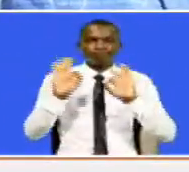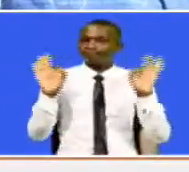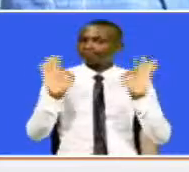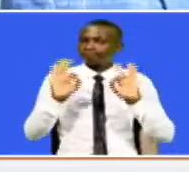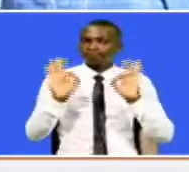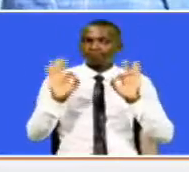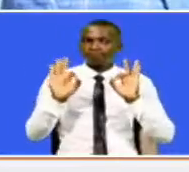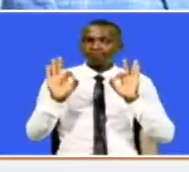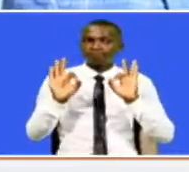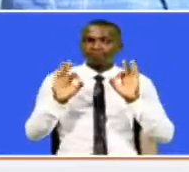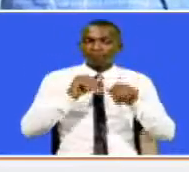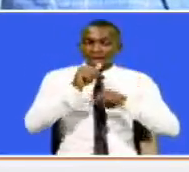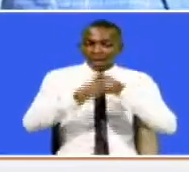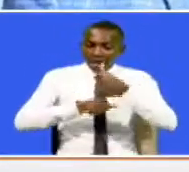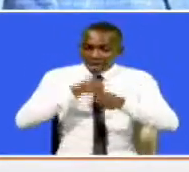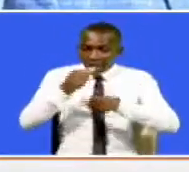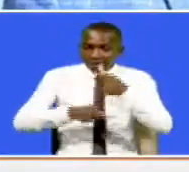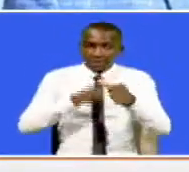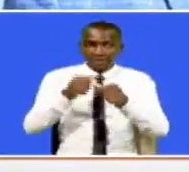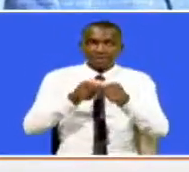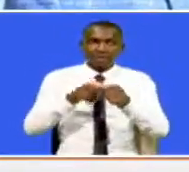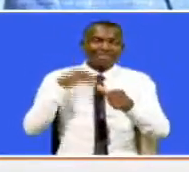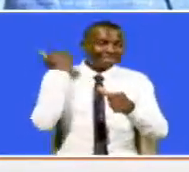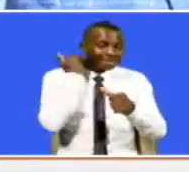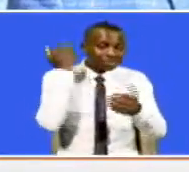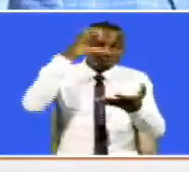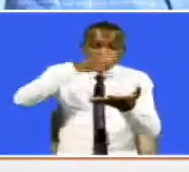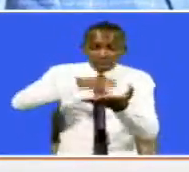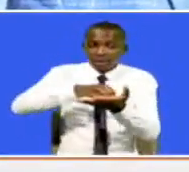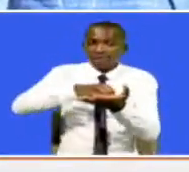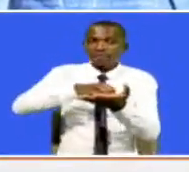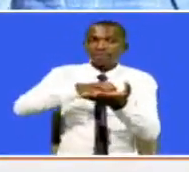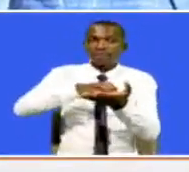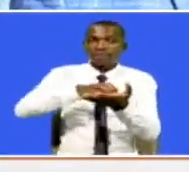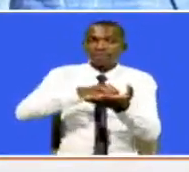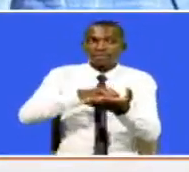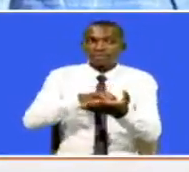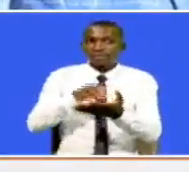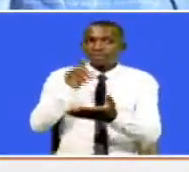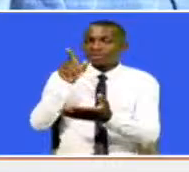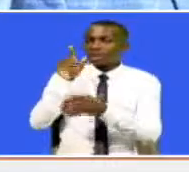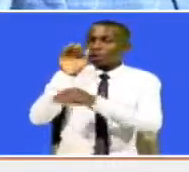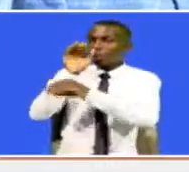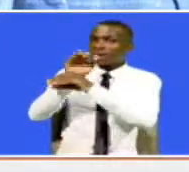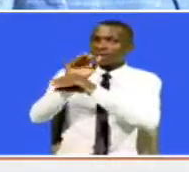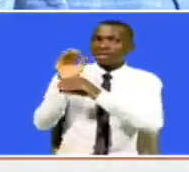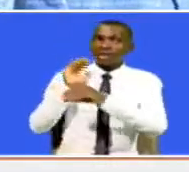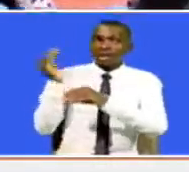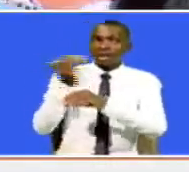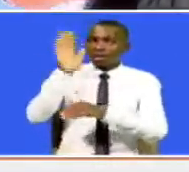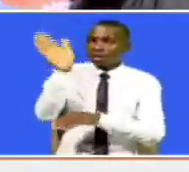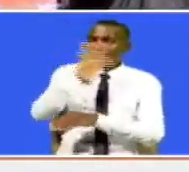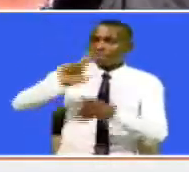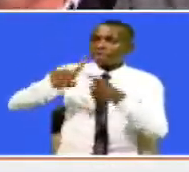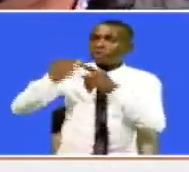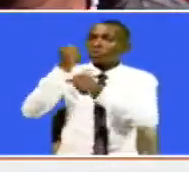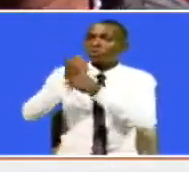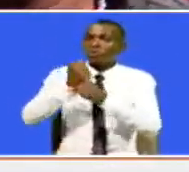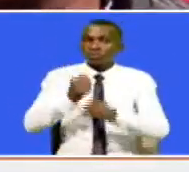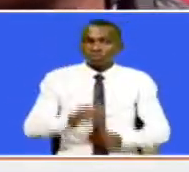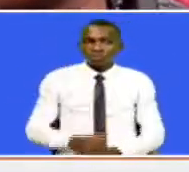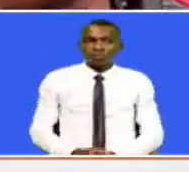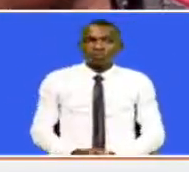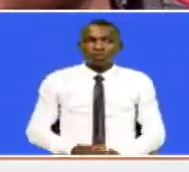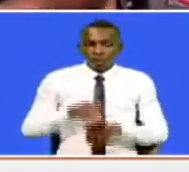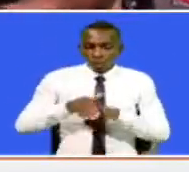amazingly active criminal cases, is unquestionable. What are you asking our parliamentarians to do? Akiandamana na wabunge